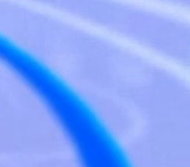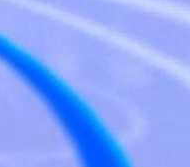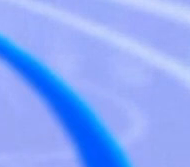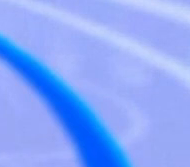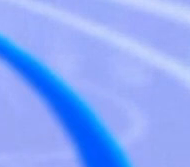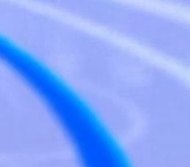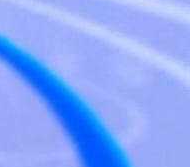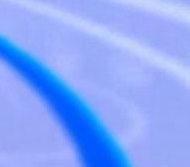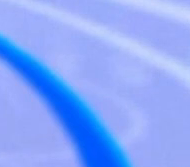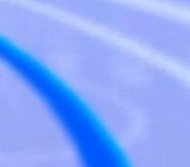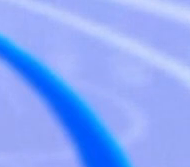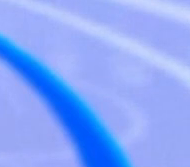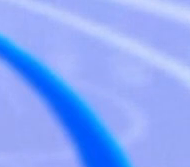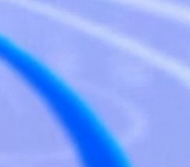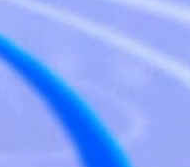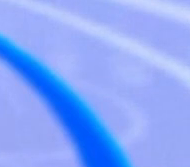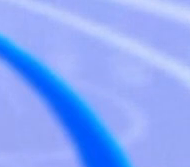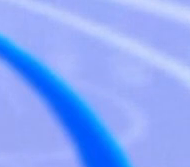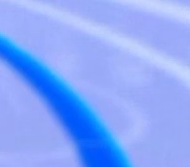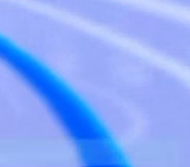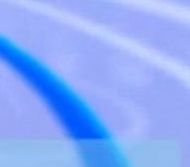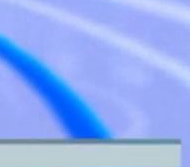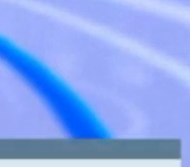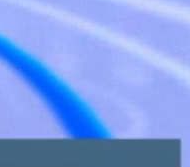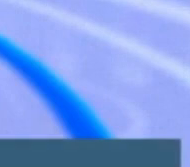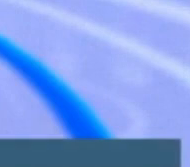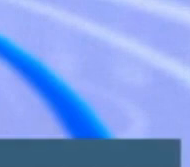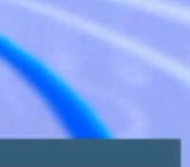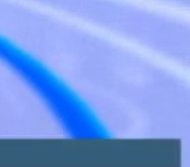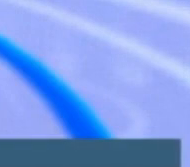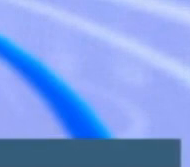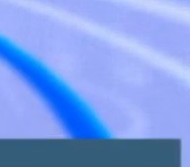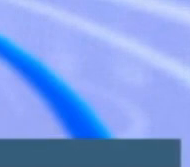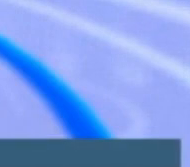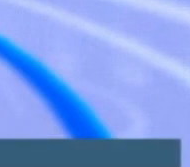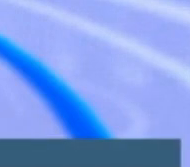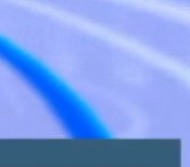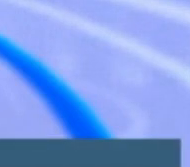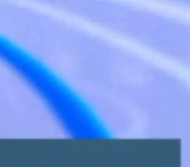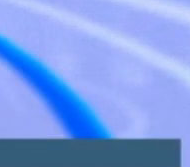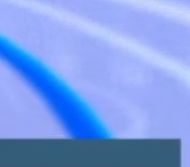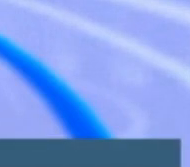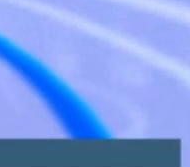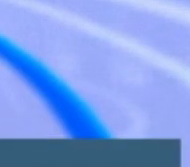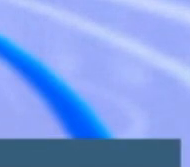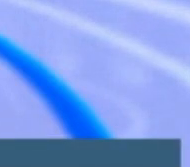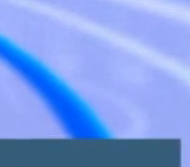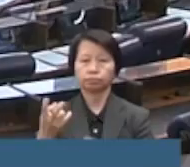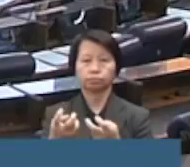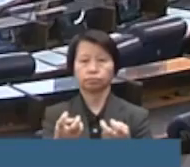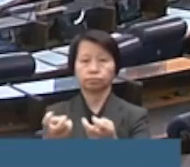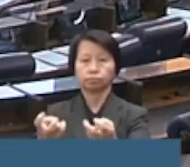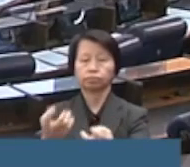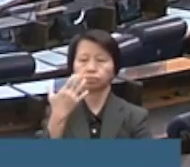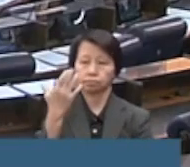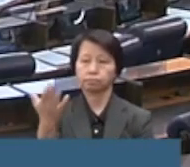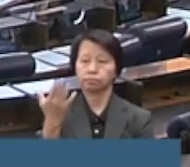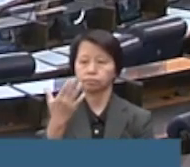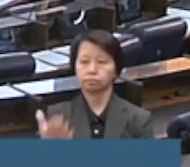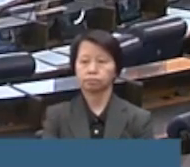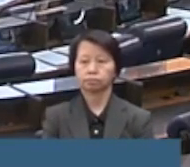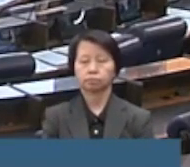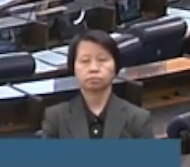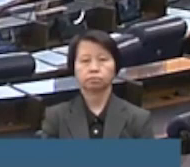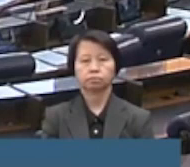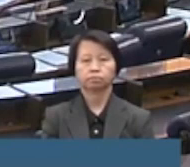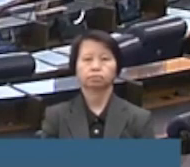China. Perdana Menteri berkata Malaysia menganggap bahawa projek tersebut ketika ini berada dalam wilayah negara. Jelas Datuk Sri Anwar Ibrahim, perkara tersebut